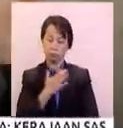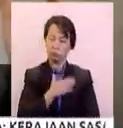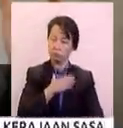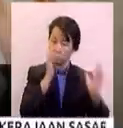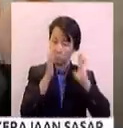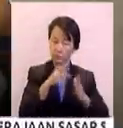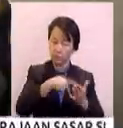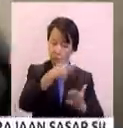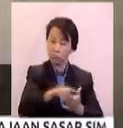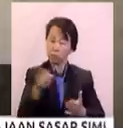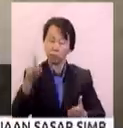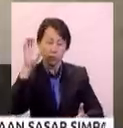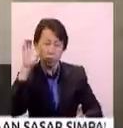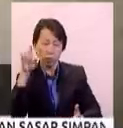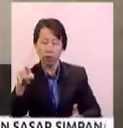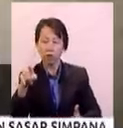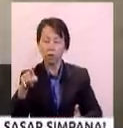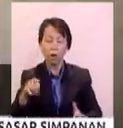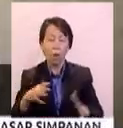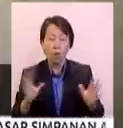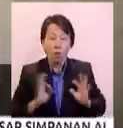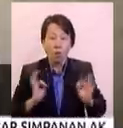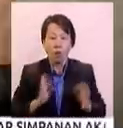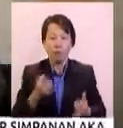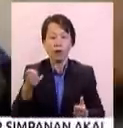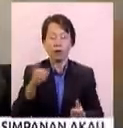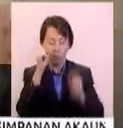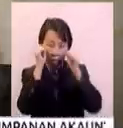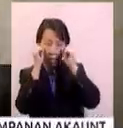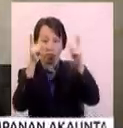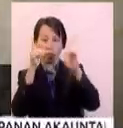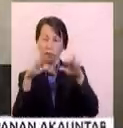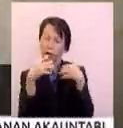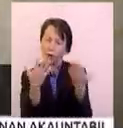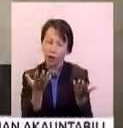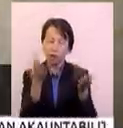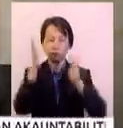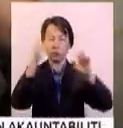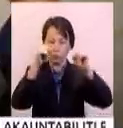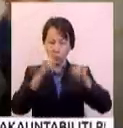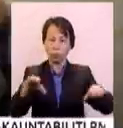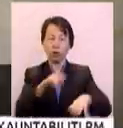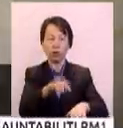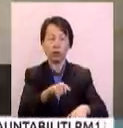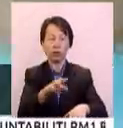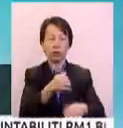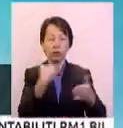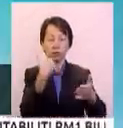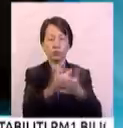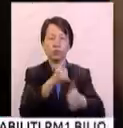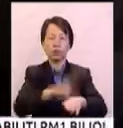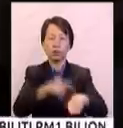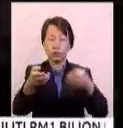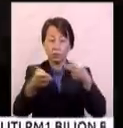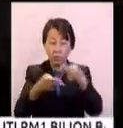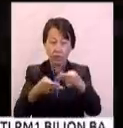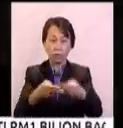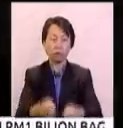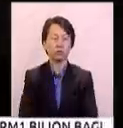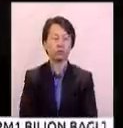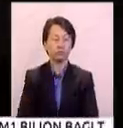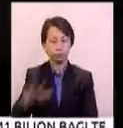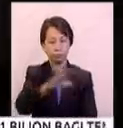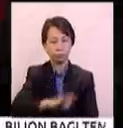our program, the breakdown, she was impressed. Dia terkejut bagaimana kita boleh buat perkara ini dalam tempoh masa yang sangat singkat. Dengan